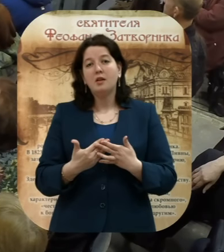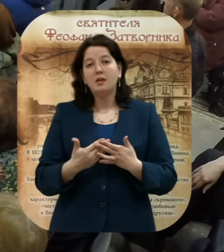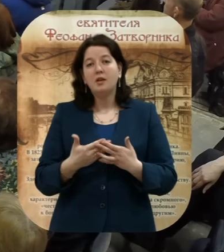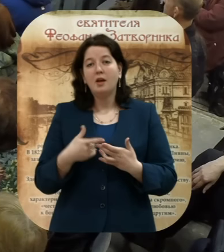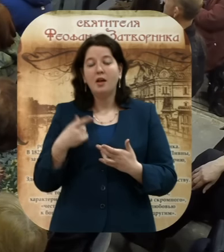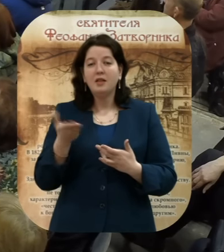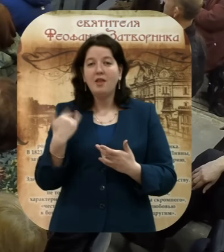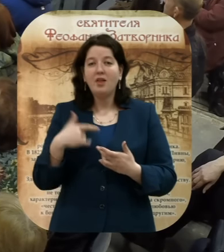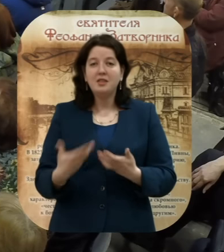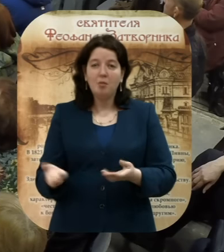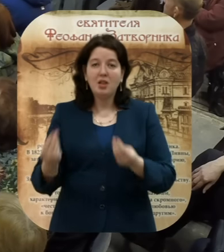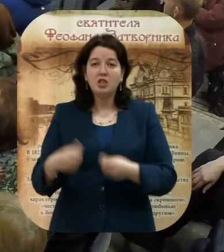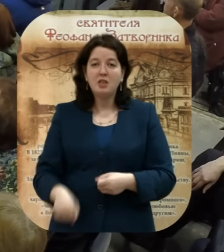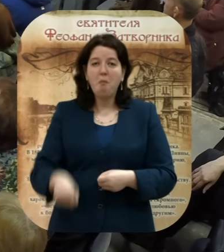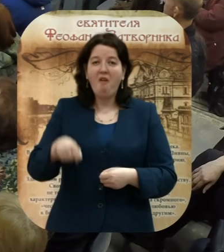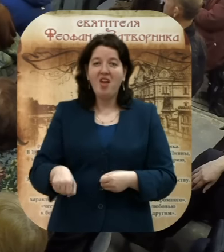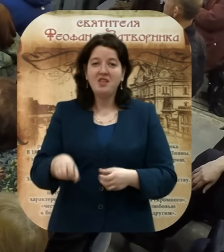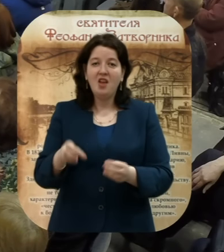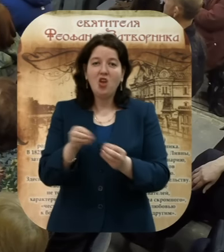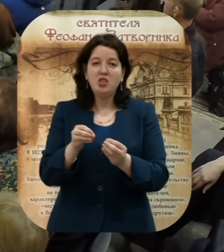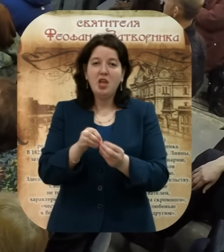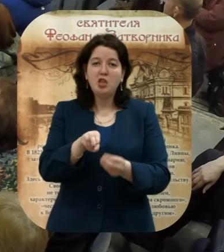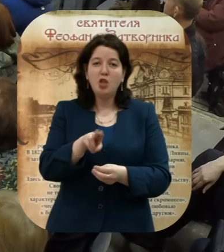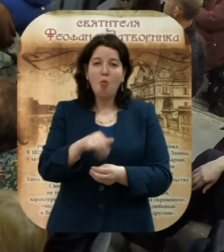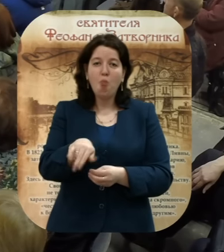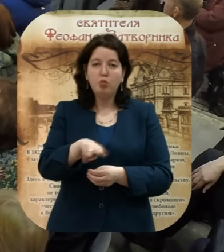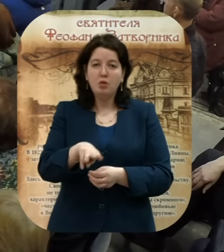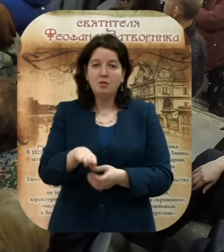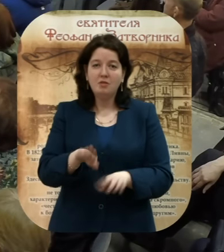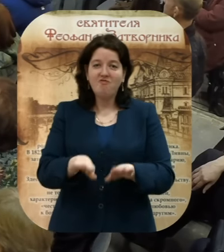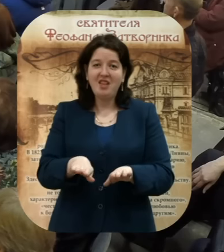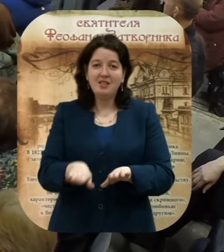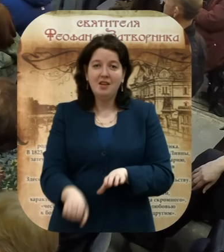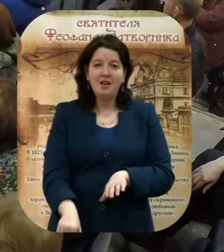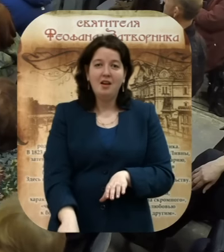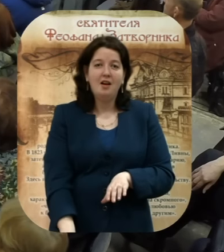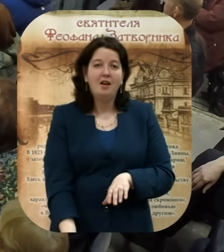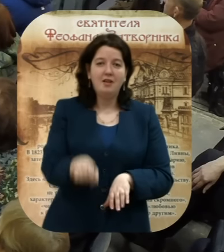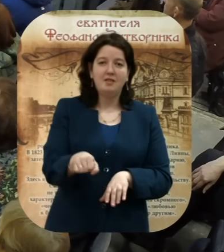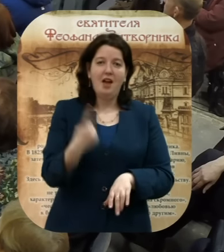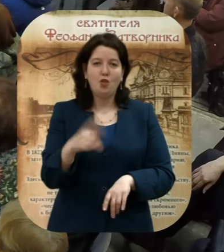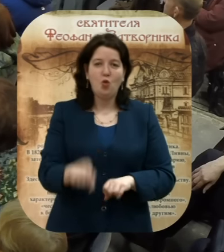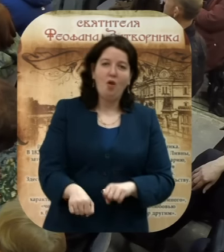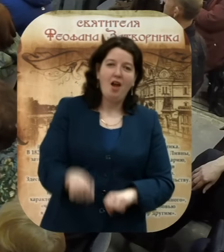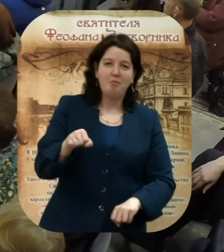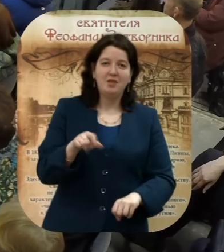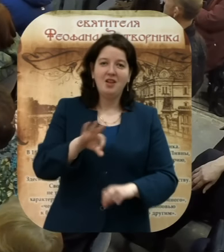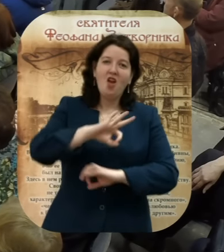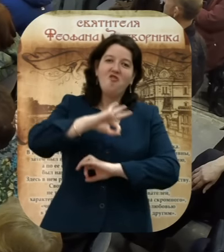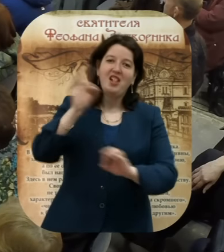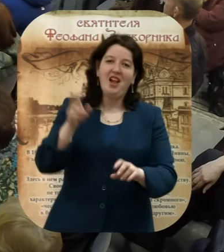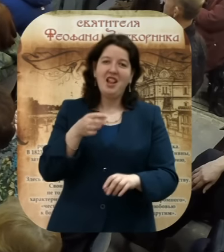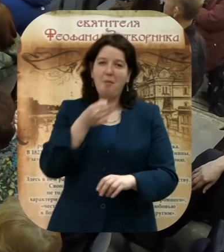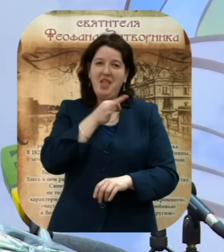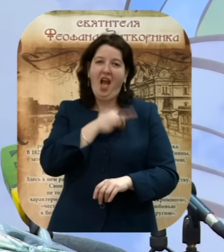попробую одной рукой поднять. Все будут хохотать от удовольствия. Скажут, великолепный